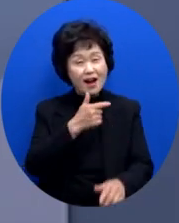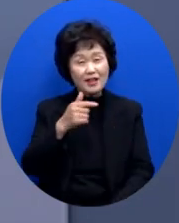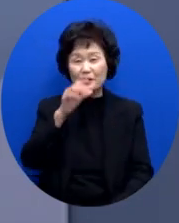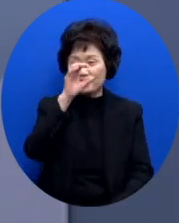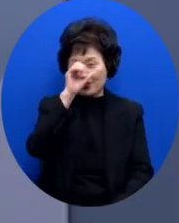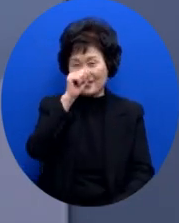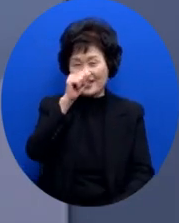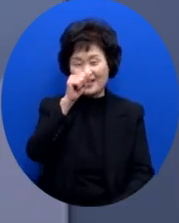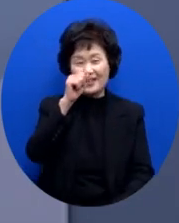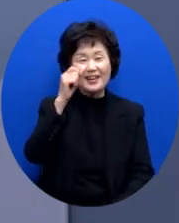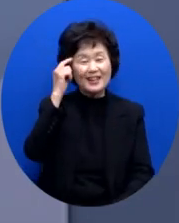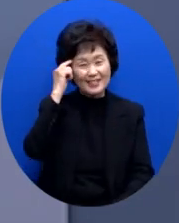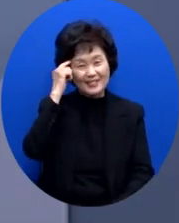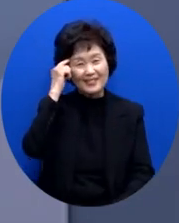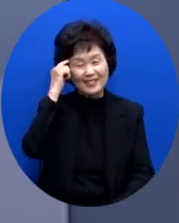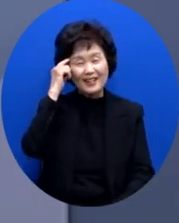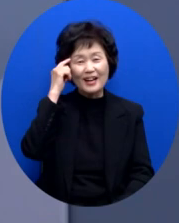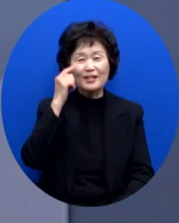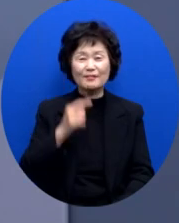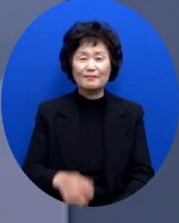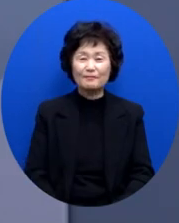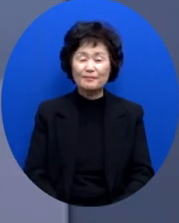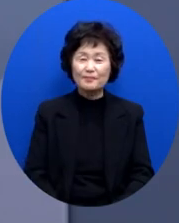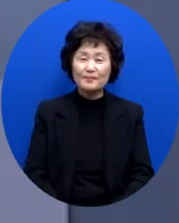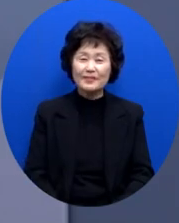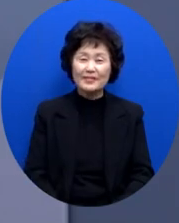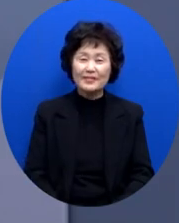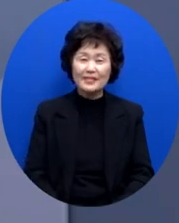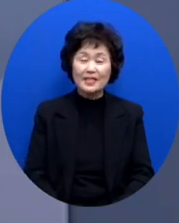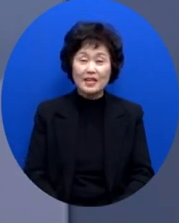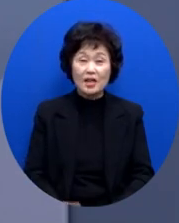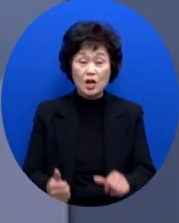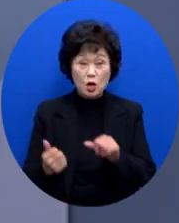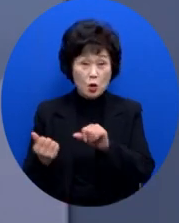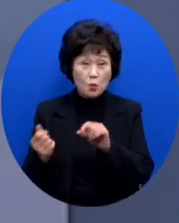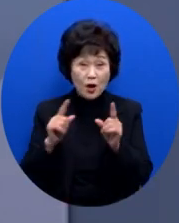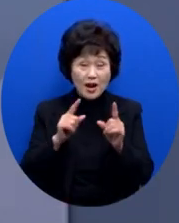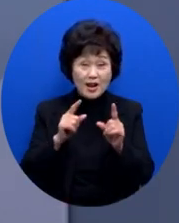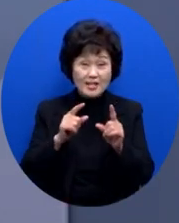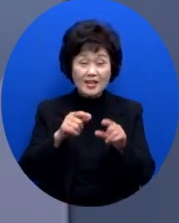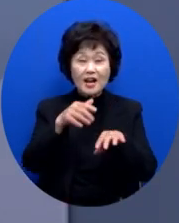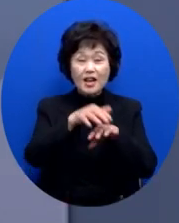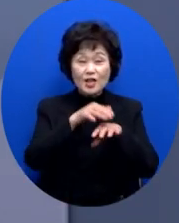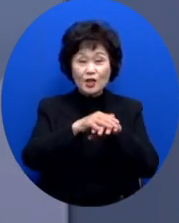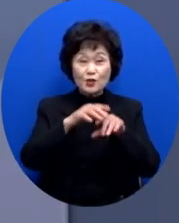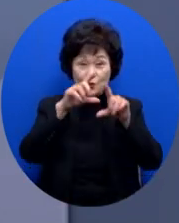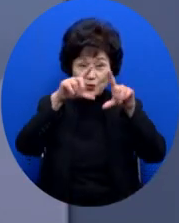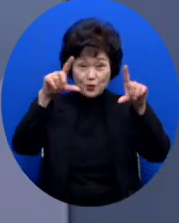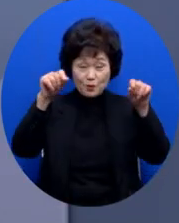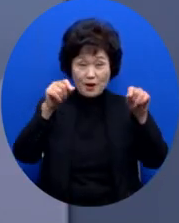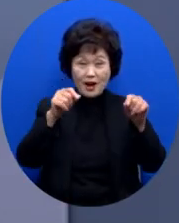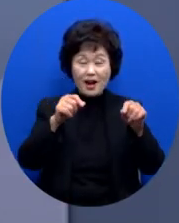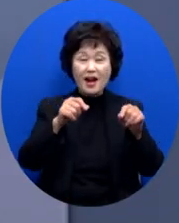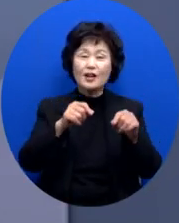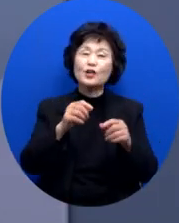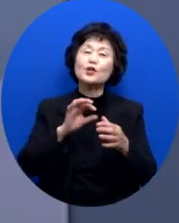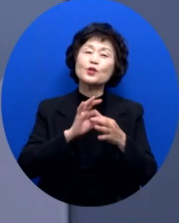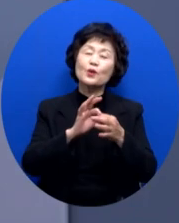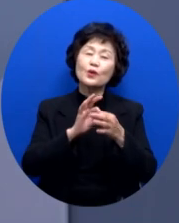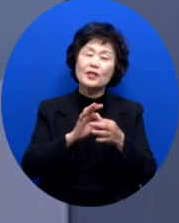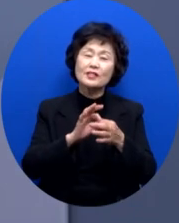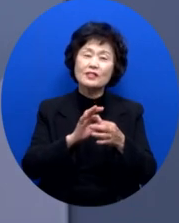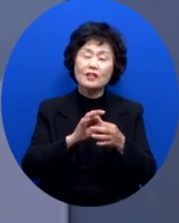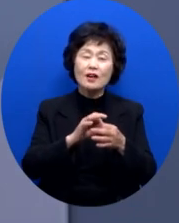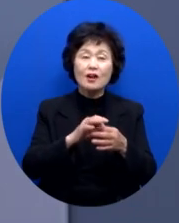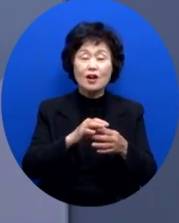좋겠어요. 그래서 그런 꿈을 한번 꿔보고 있고요. 하여튼 이 부활절 배너를 통해서 또 기독교연합회의 모습도 드러낼 수